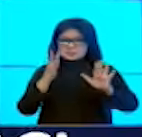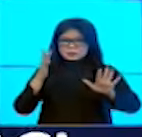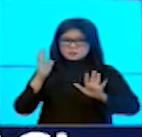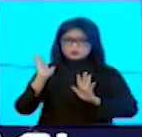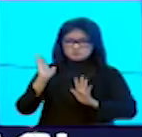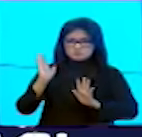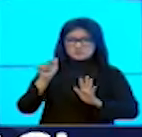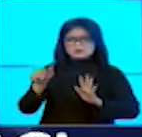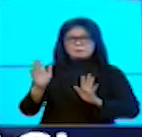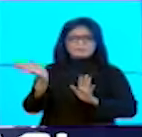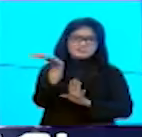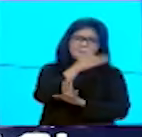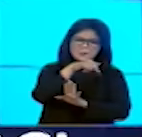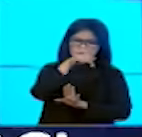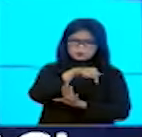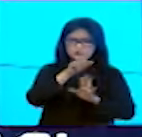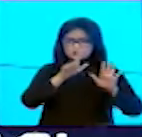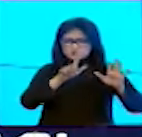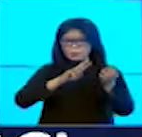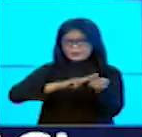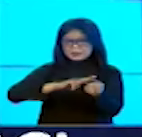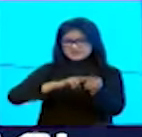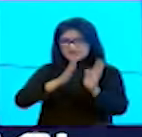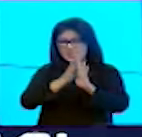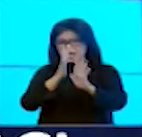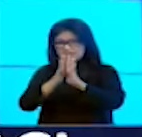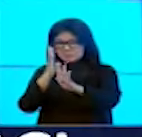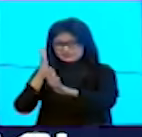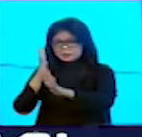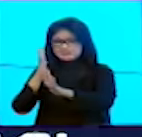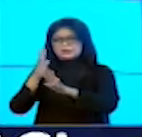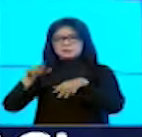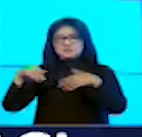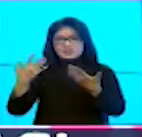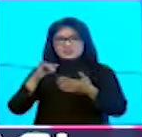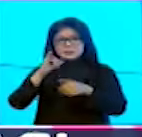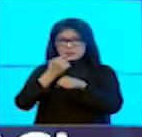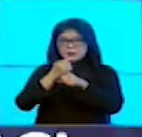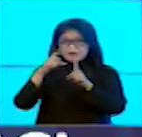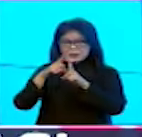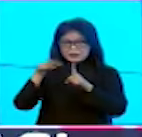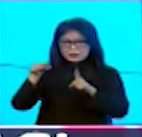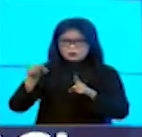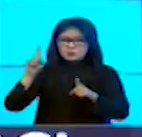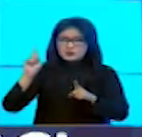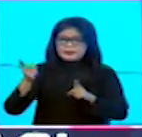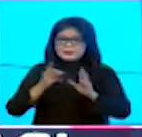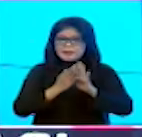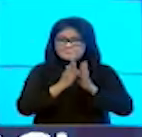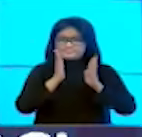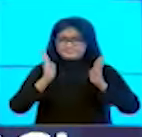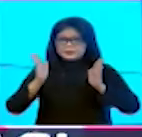terjadi penumpukan hingga 7 pasien. Mulai cairnya antrian setelah ruang IGD ditambah dan penyekatan untuk pasien COVID dan